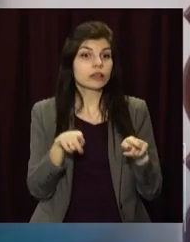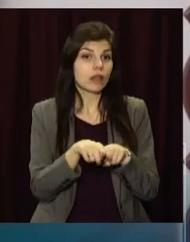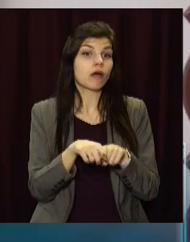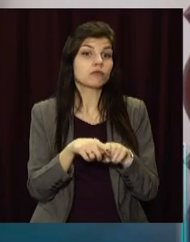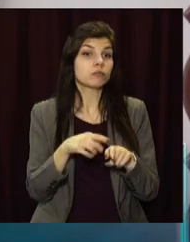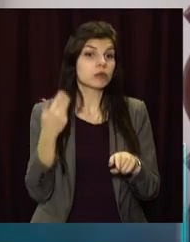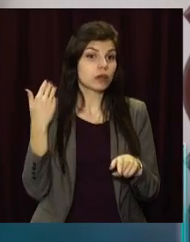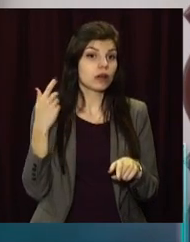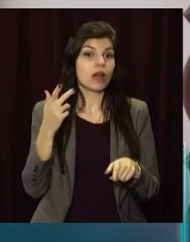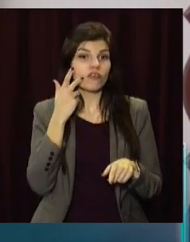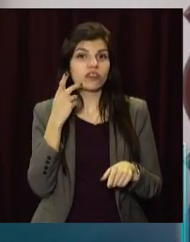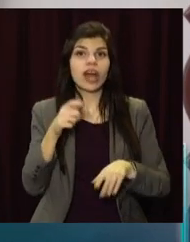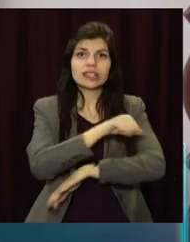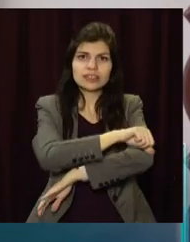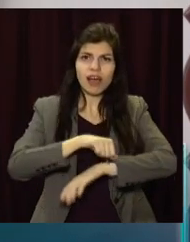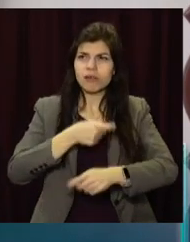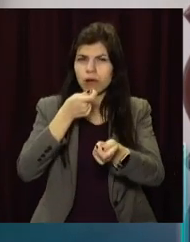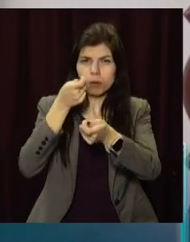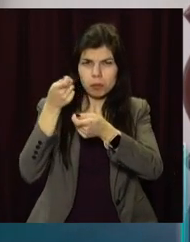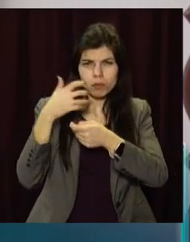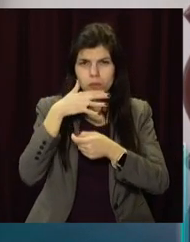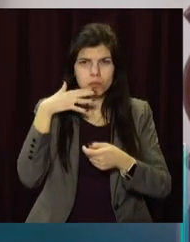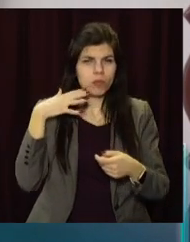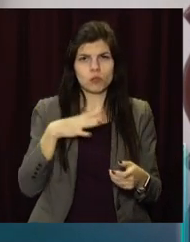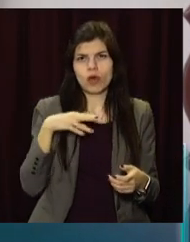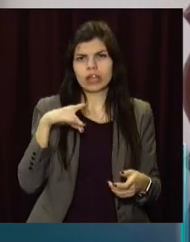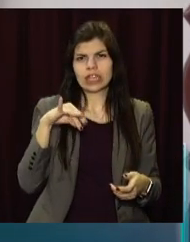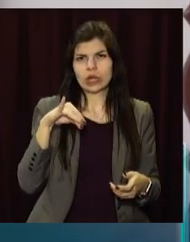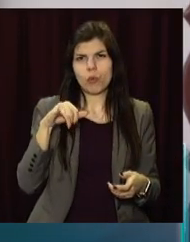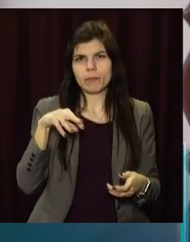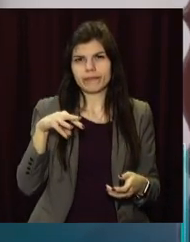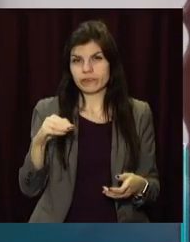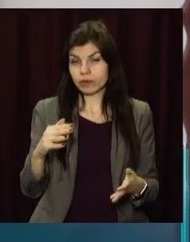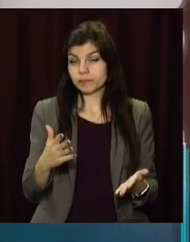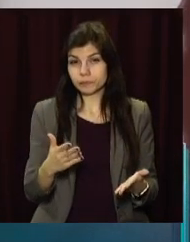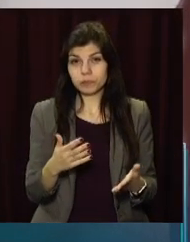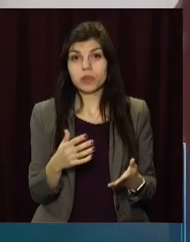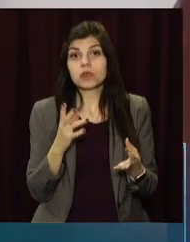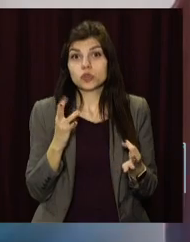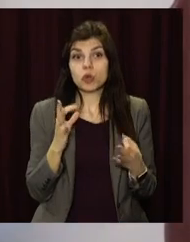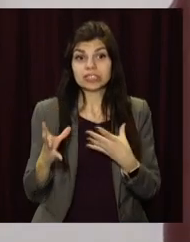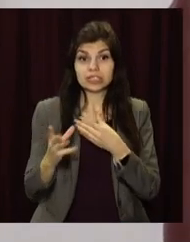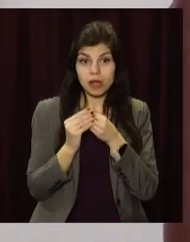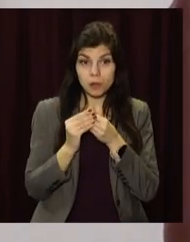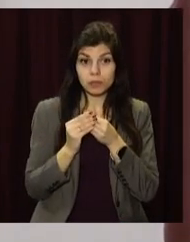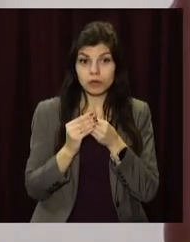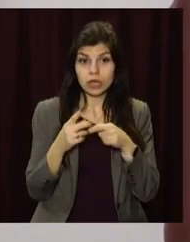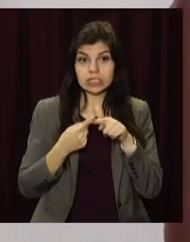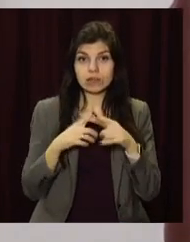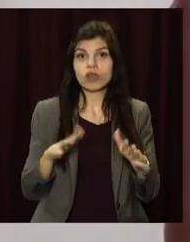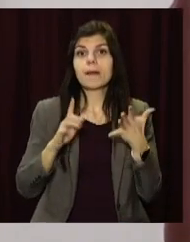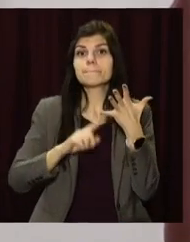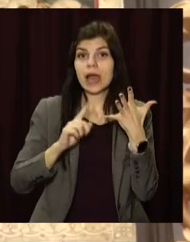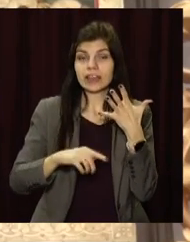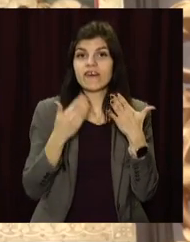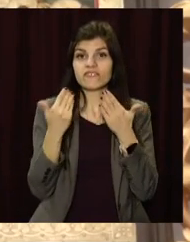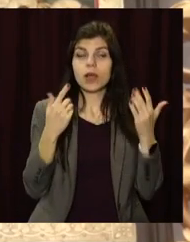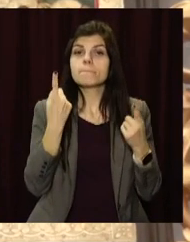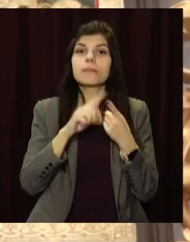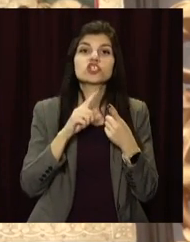підтримати рідні, а також колеги та друзі Міжнародної асоціації офіцерів спецпідрозділів по боротьбі із організованою